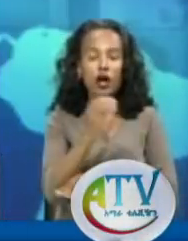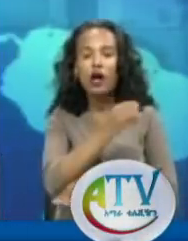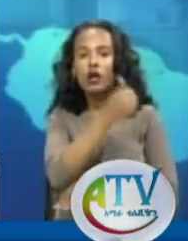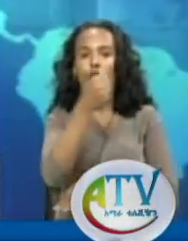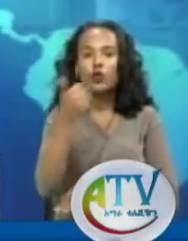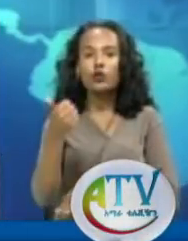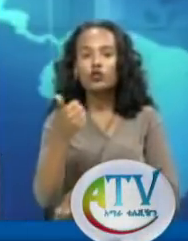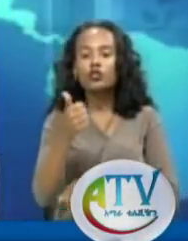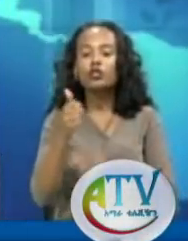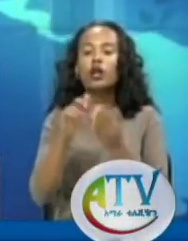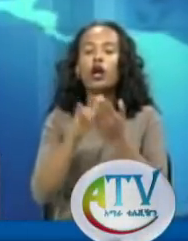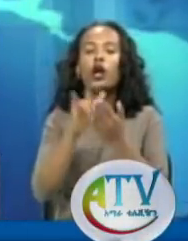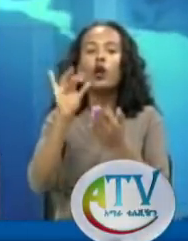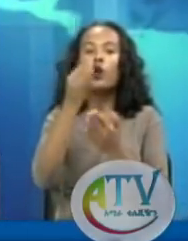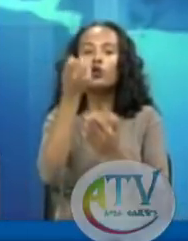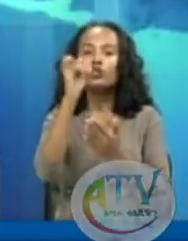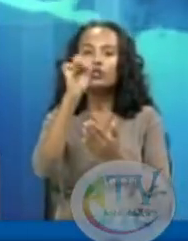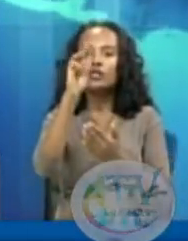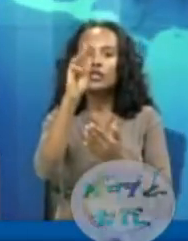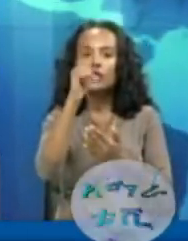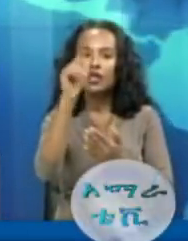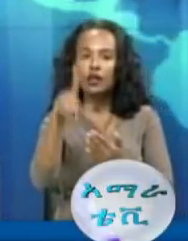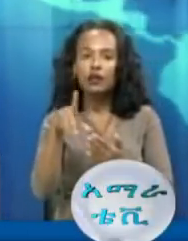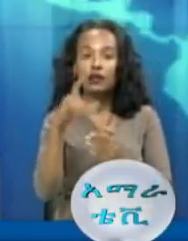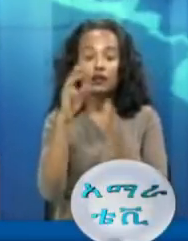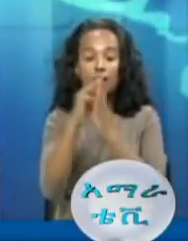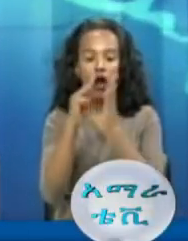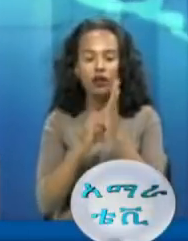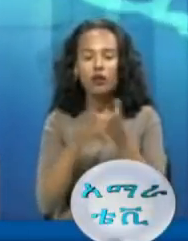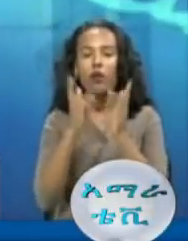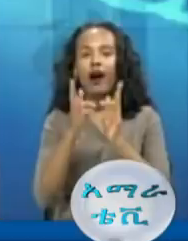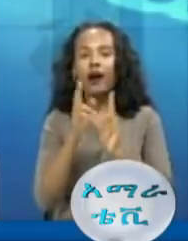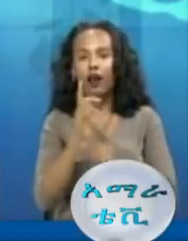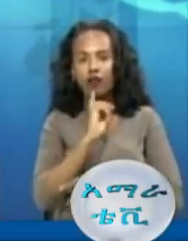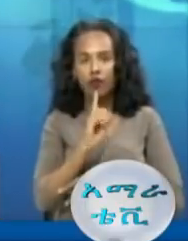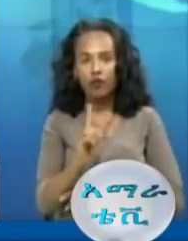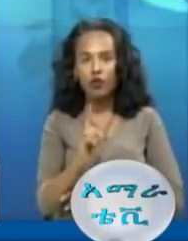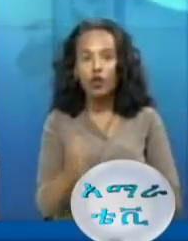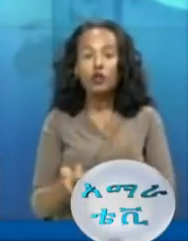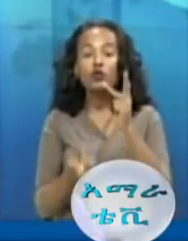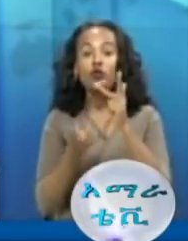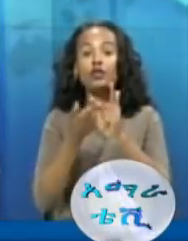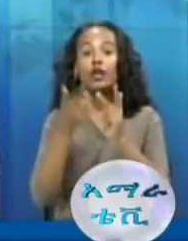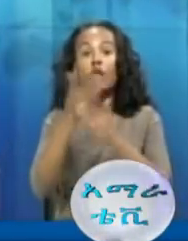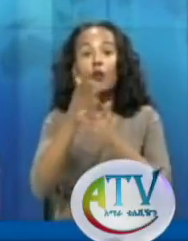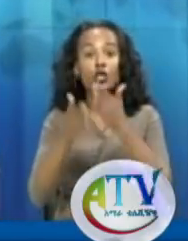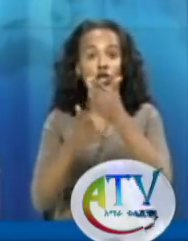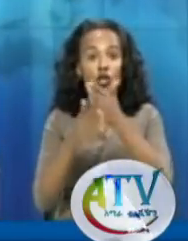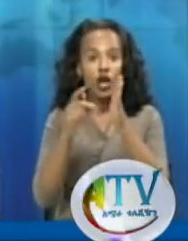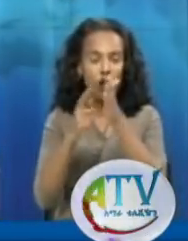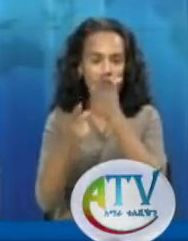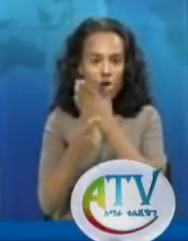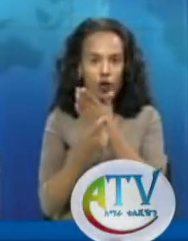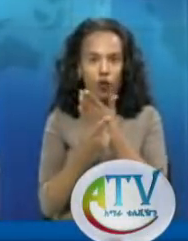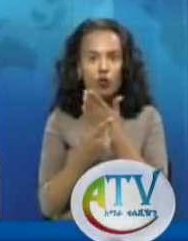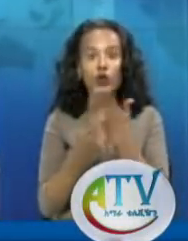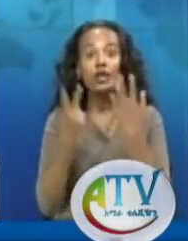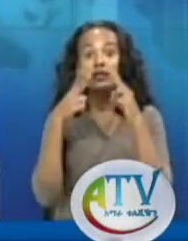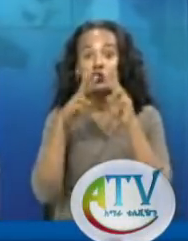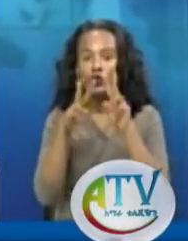የሎጂስቲክስ ስርዓትን ማቀላጠፍን ያካትታል። ሶስተኛው የማሻሻያ ፕሮግራሙ ትኩረት